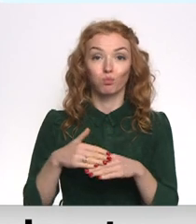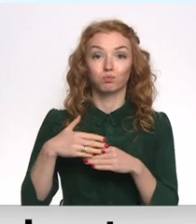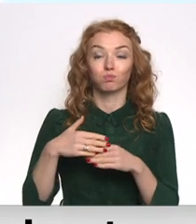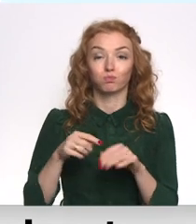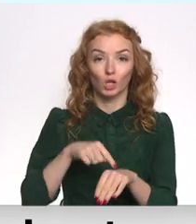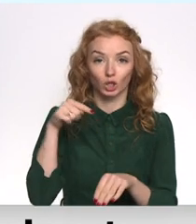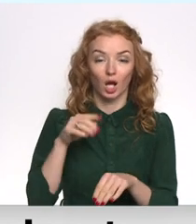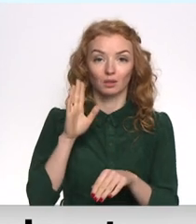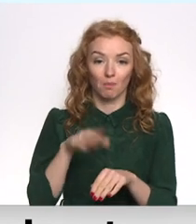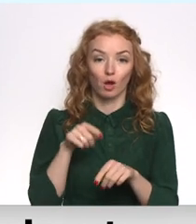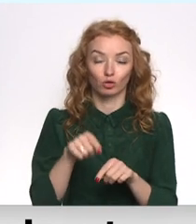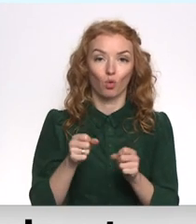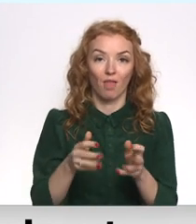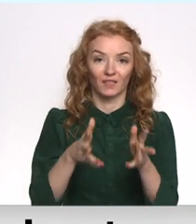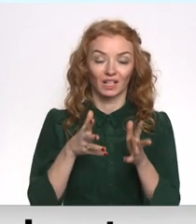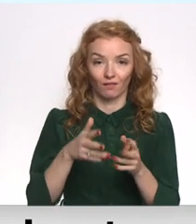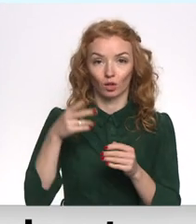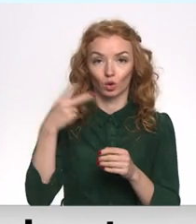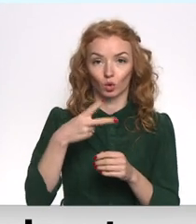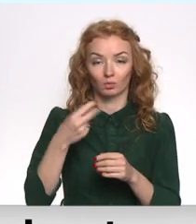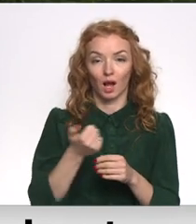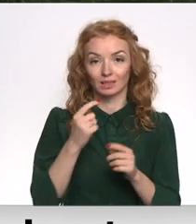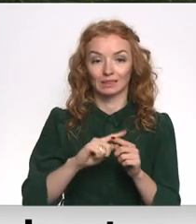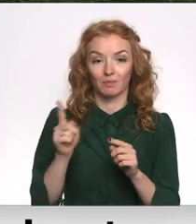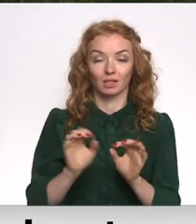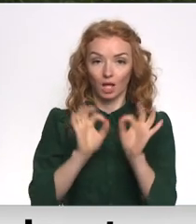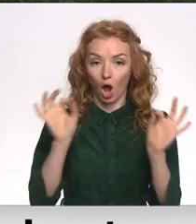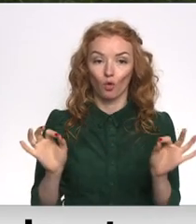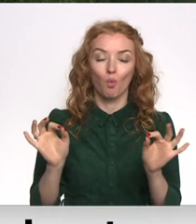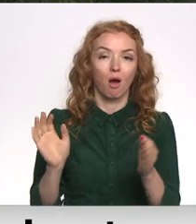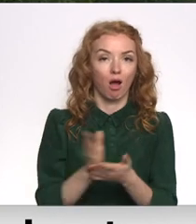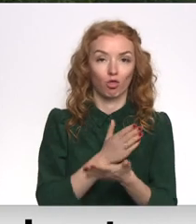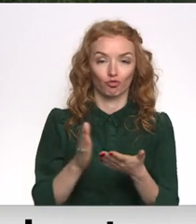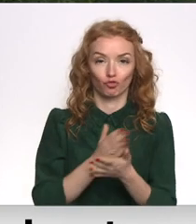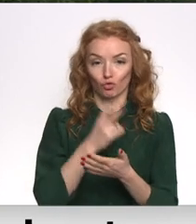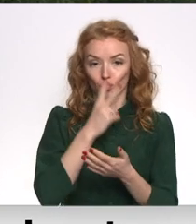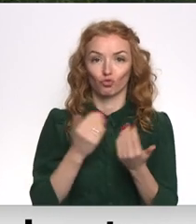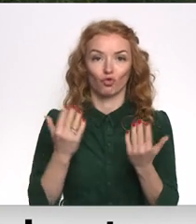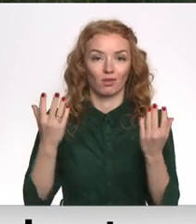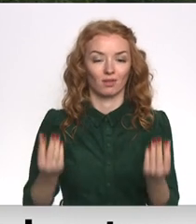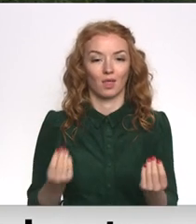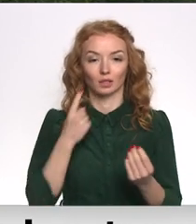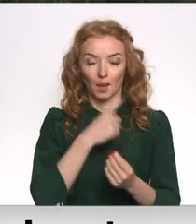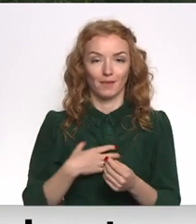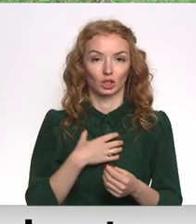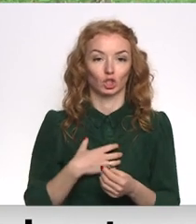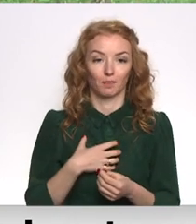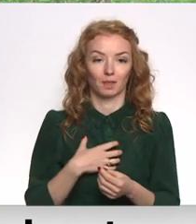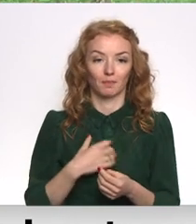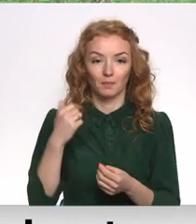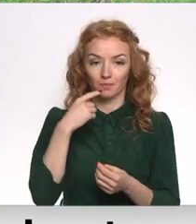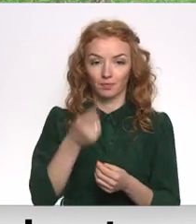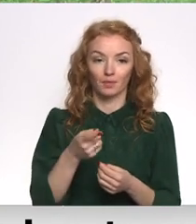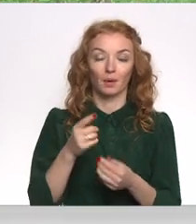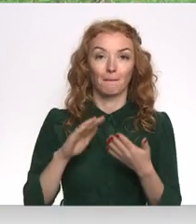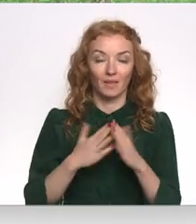par energoefektivitāti 20. Gadsimta sākumā būtiski atšķiroties no šodienas nepieciešamības. Arī Jaunmoku